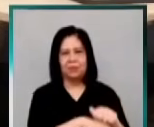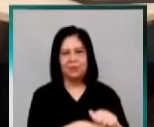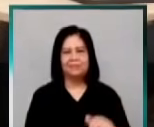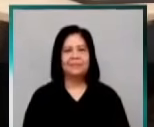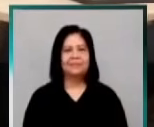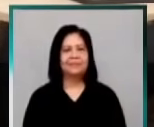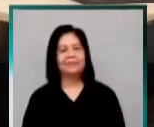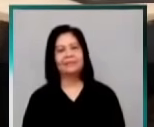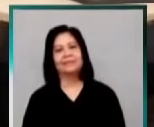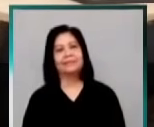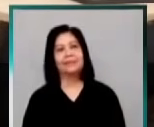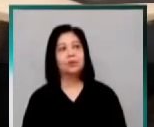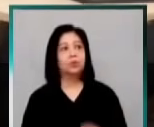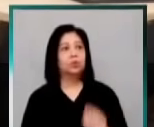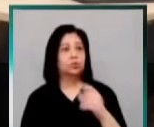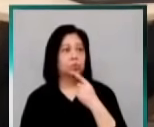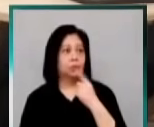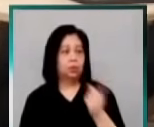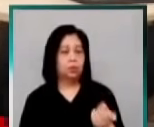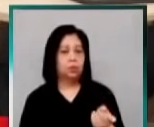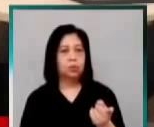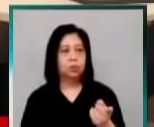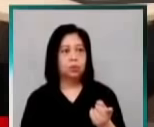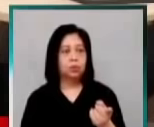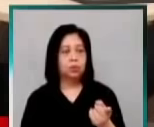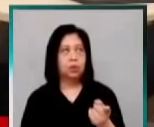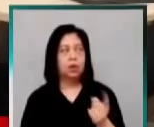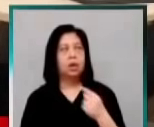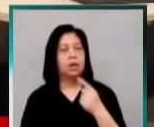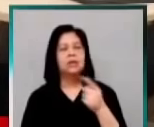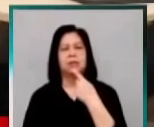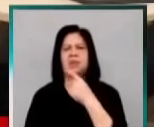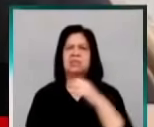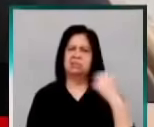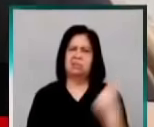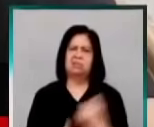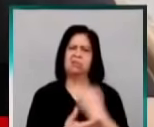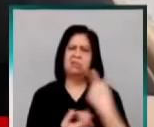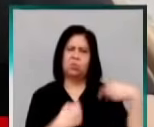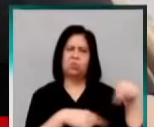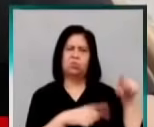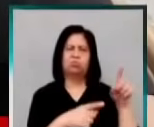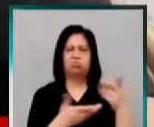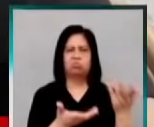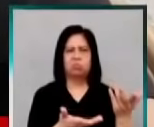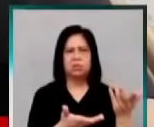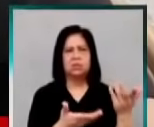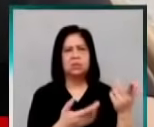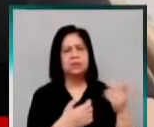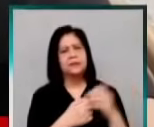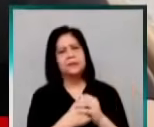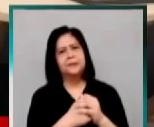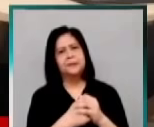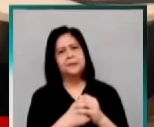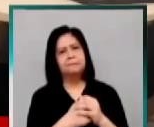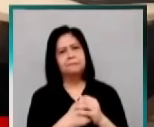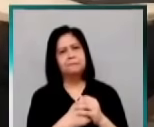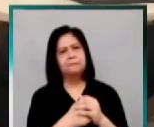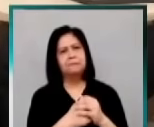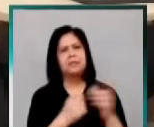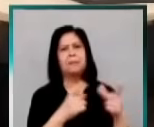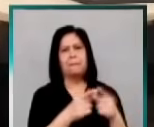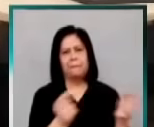So sabi ko, sabi niya, ah, sayang pupunta kami ng ano, ng Japan.